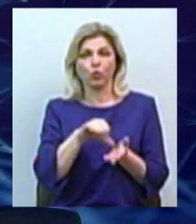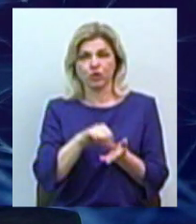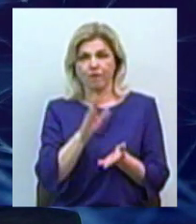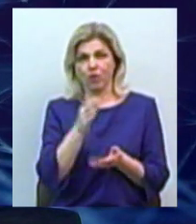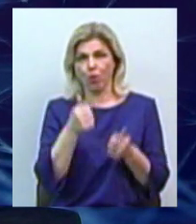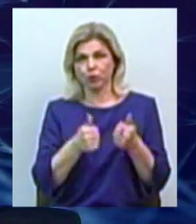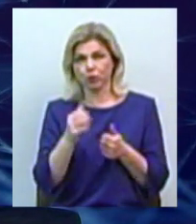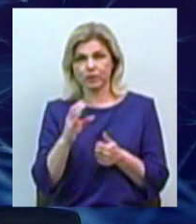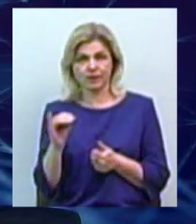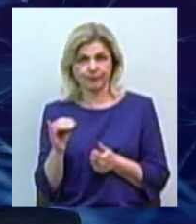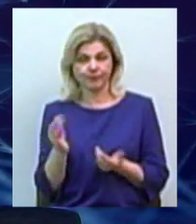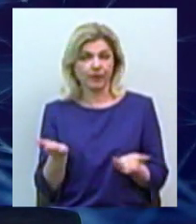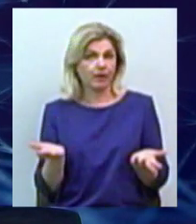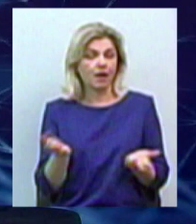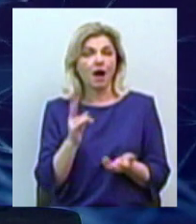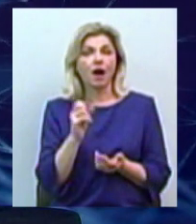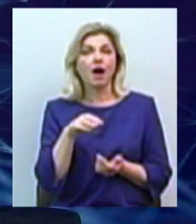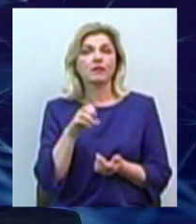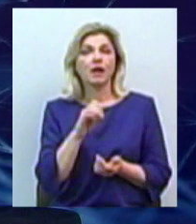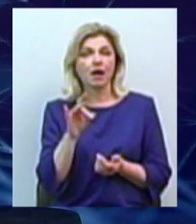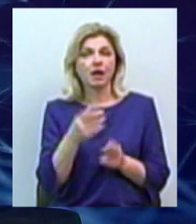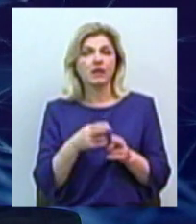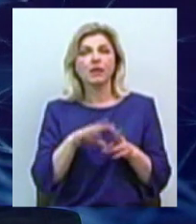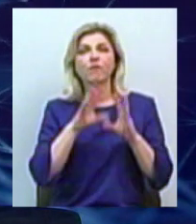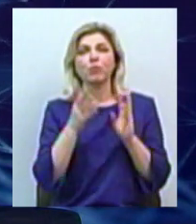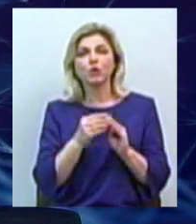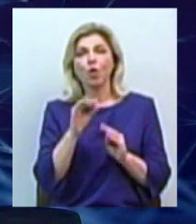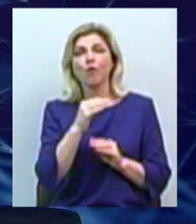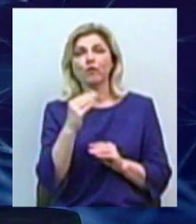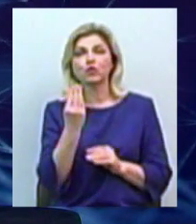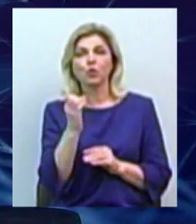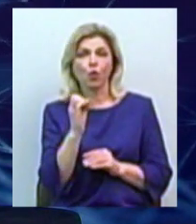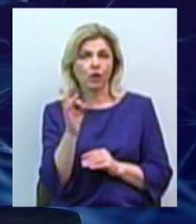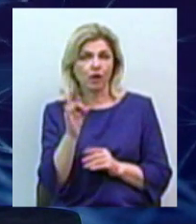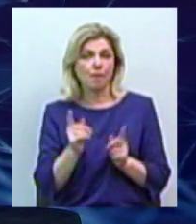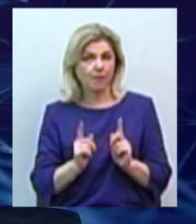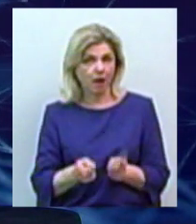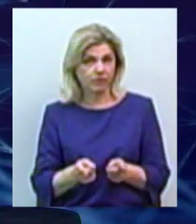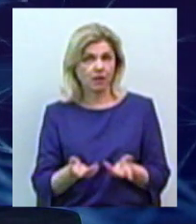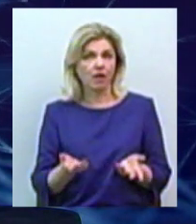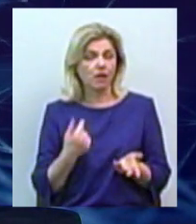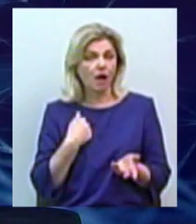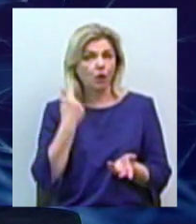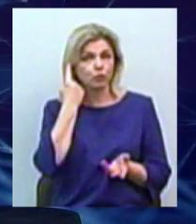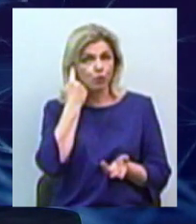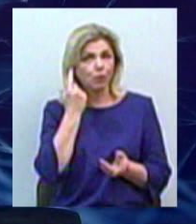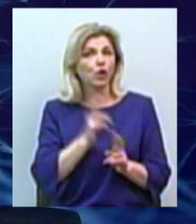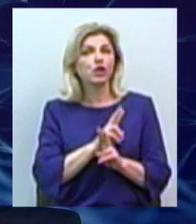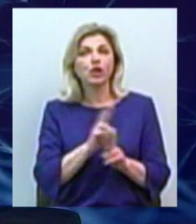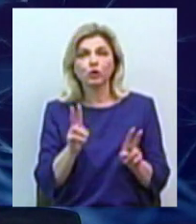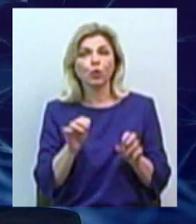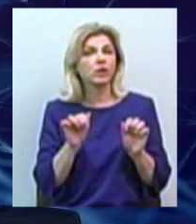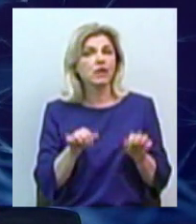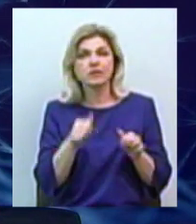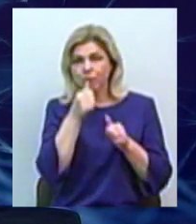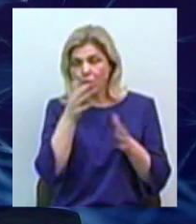того, Катар. Катар – це взагалі офшор. Насправді. І я думаю, що ніхто не зможе